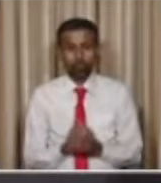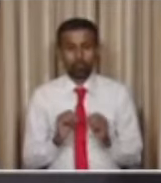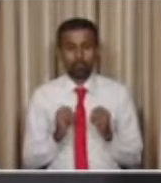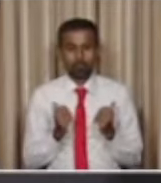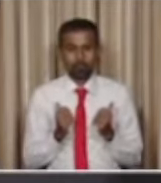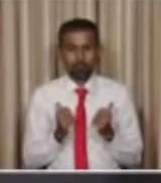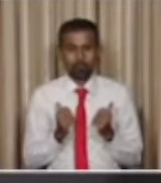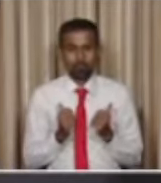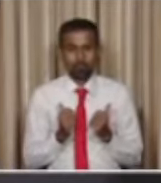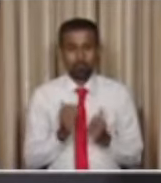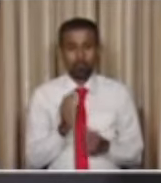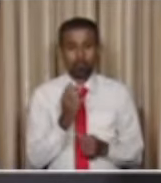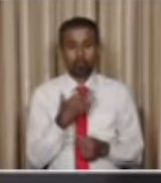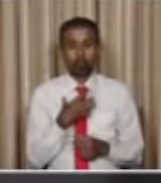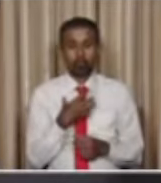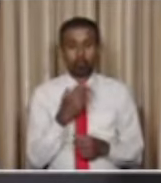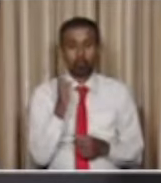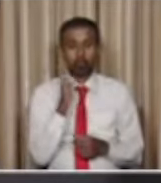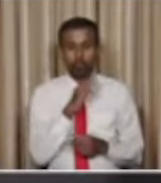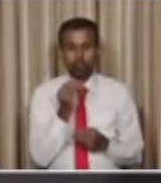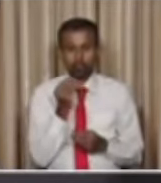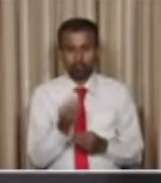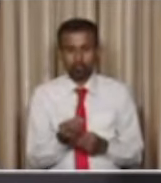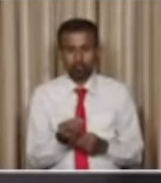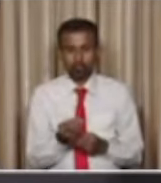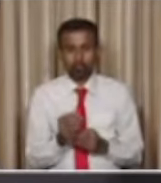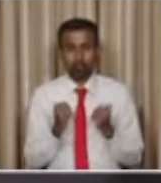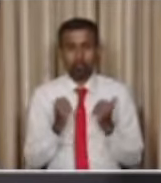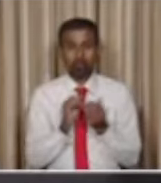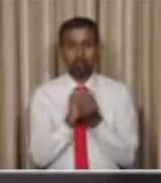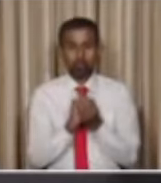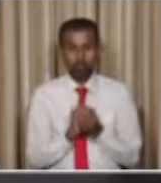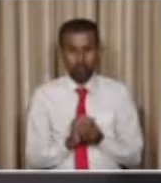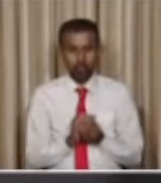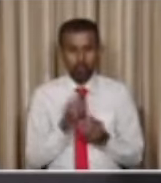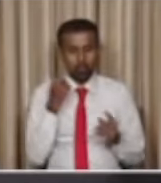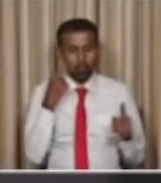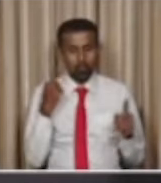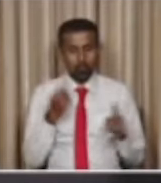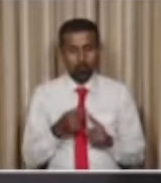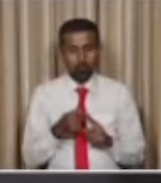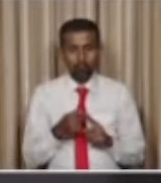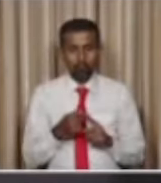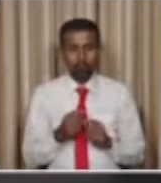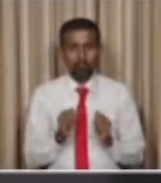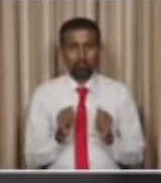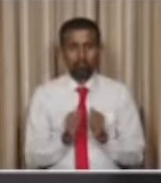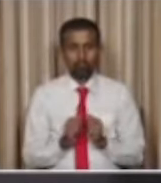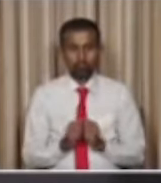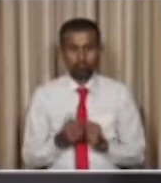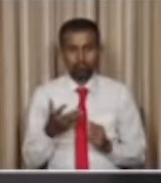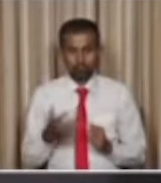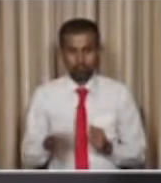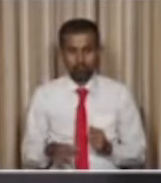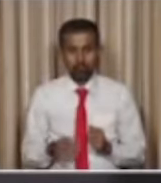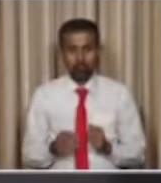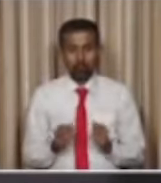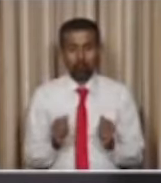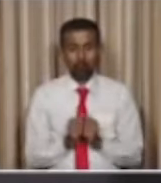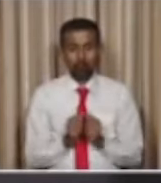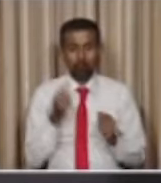ಜೀವಿತವಲ್ಟ ಹುಸ್ಮ ಪಿಂಬಿನ ಇವಾಗೆಮ್ಮ ಜೀವಿತವಲ ಸುರಕ್ಷಿತ ತಾವೇ ಸಂಬಂಧೇನ್ ಕಟಯುತು ಕರಪು